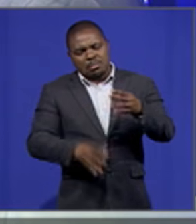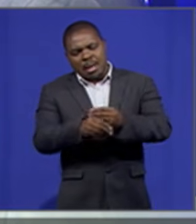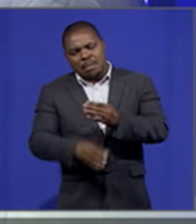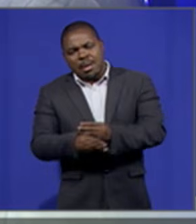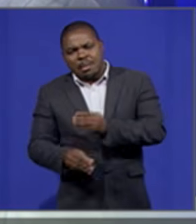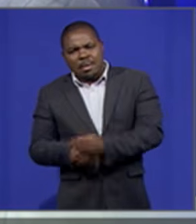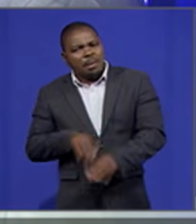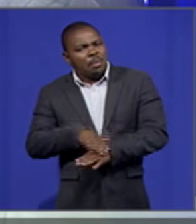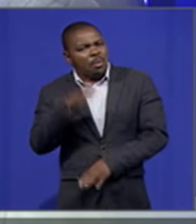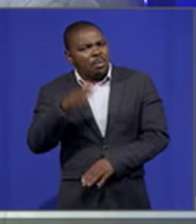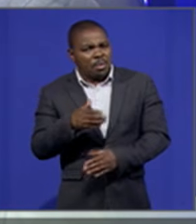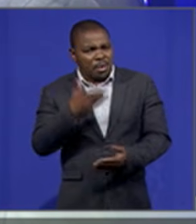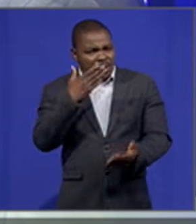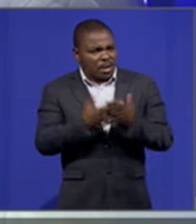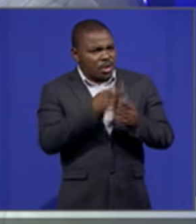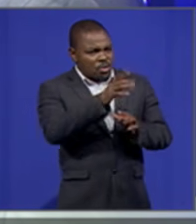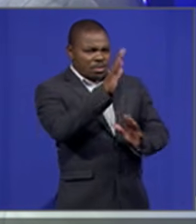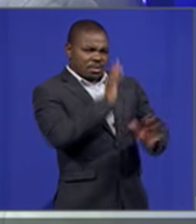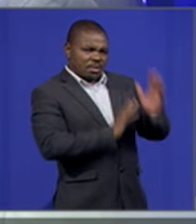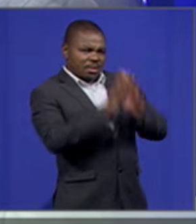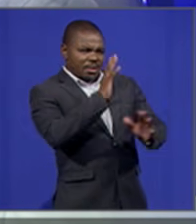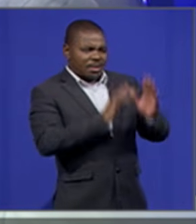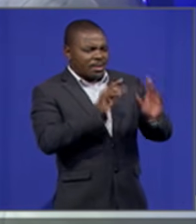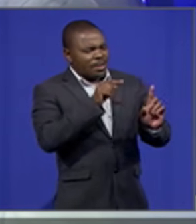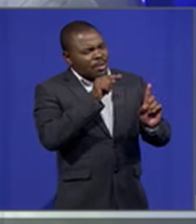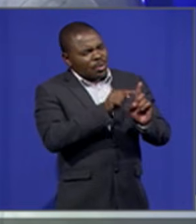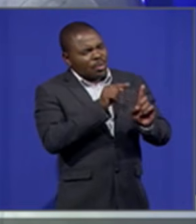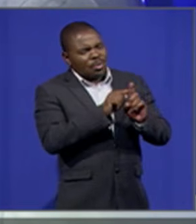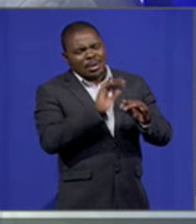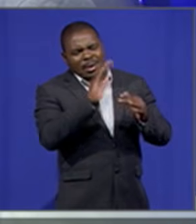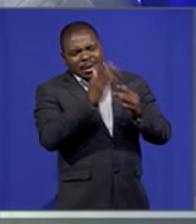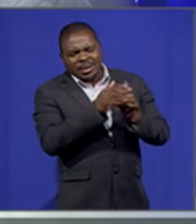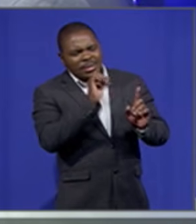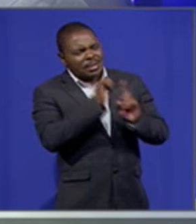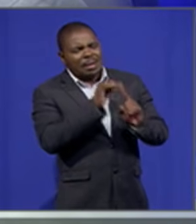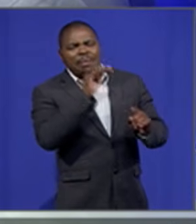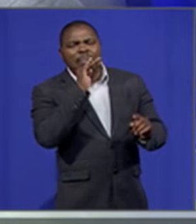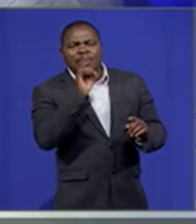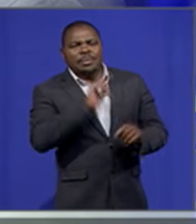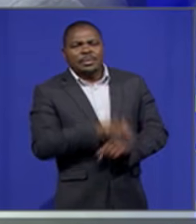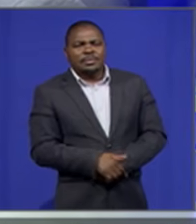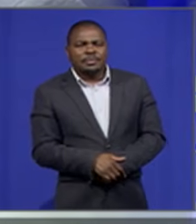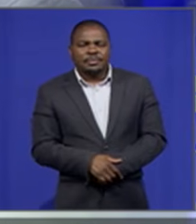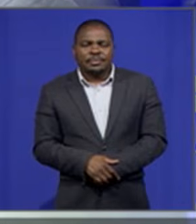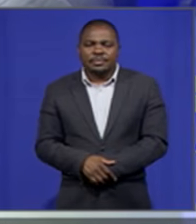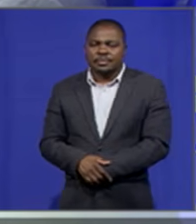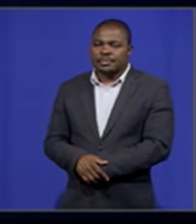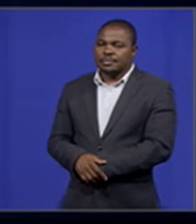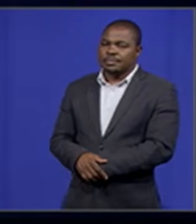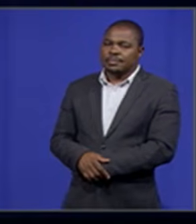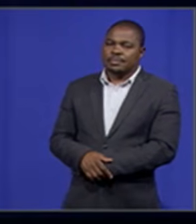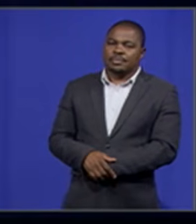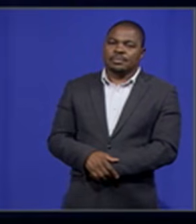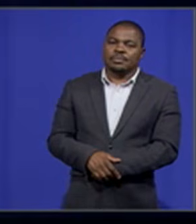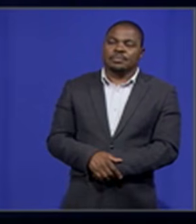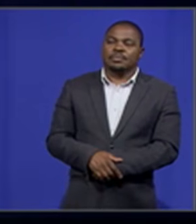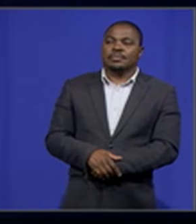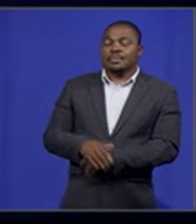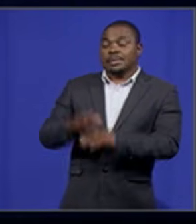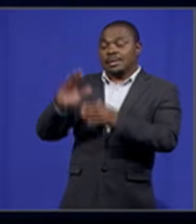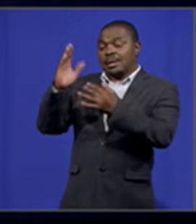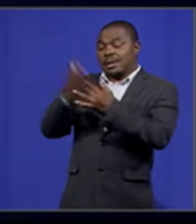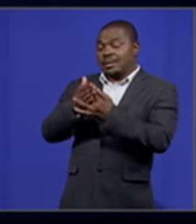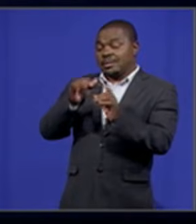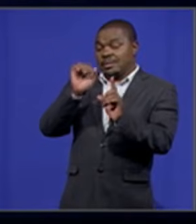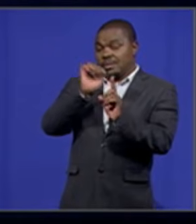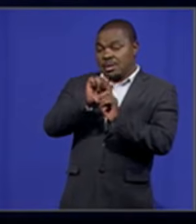hlalosetša gore melato ya seopedi Shebe Mapena ya lebanego le yona e ra goreng go yena. Se ile gore se melato e le gore o lebane le yona